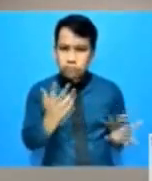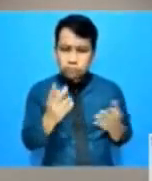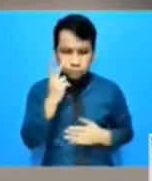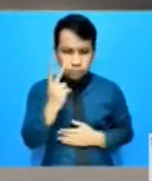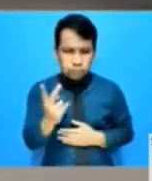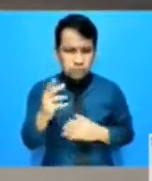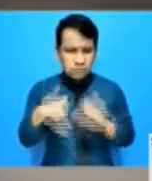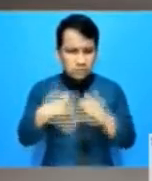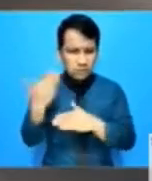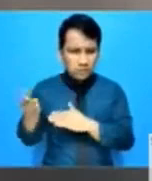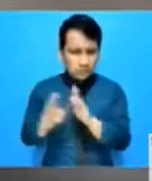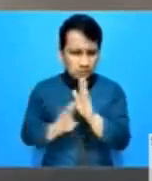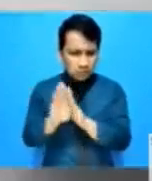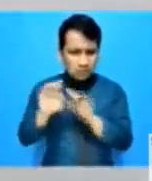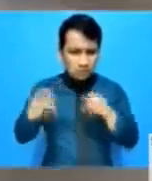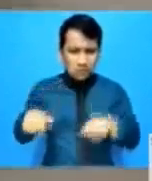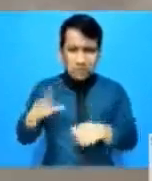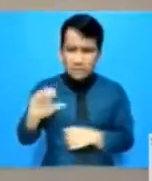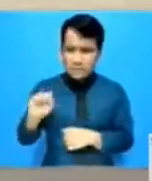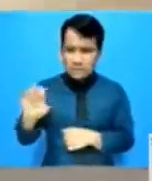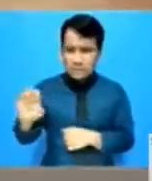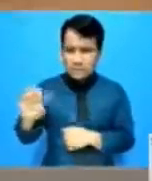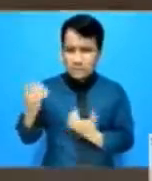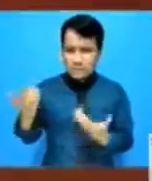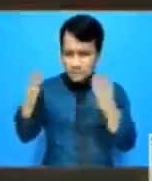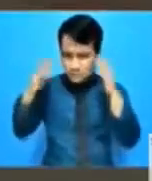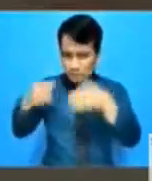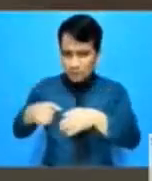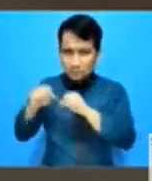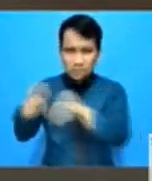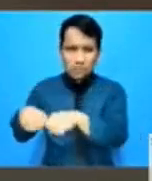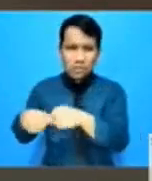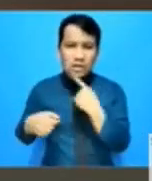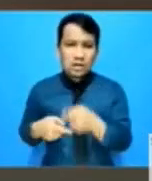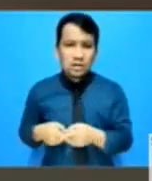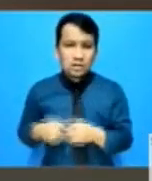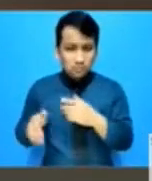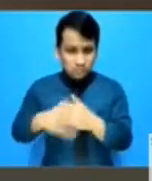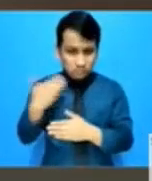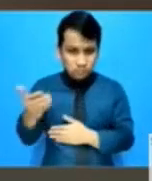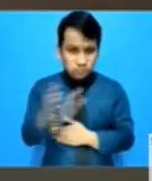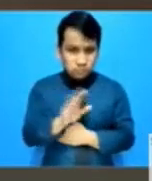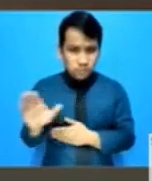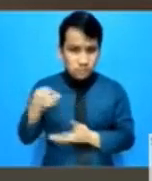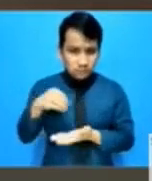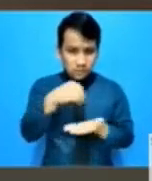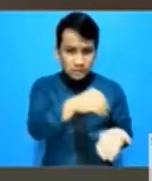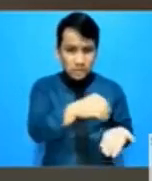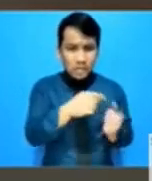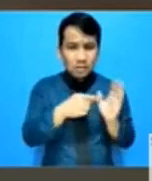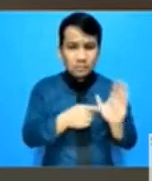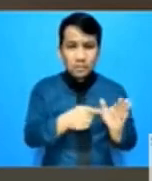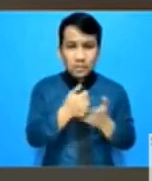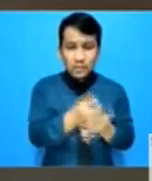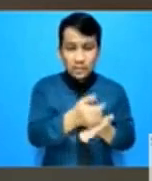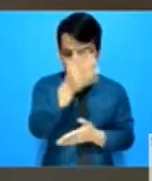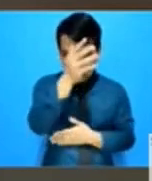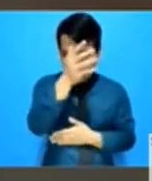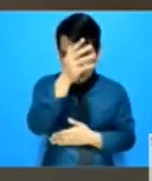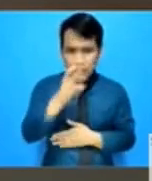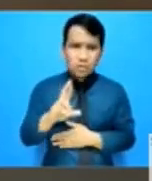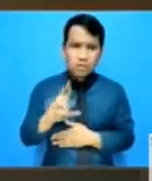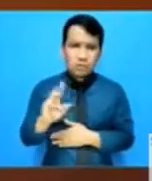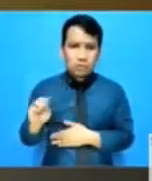magiging development ng kaso para agad mahuli ang salarin. Nagpadala na rin tayo ng ayuda para kay Tatay Romano at sa kanyang mga